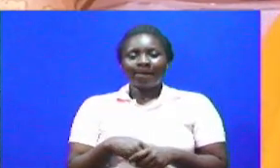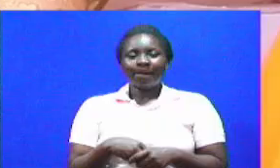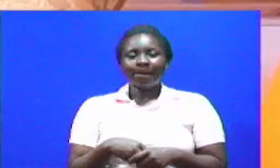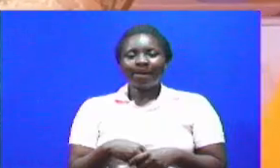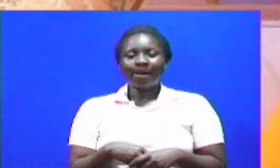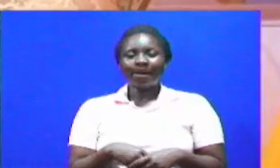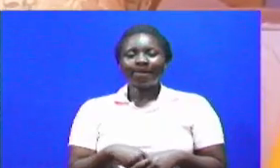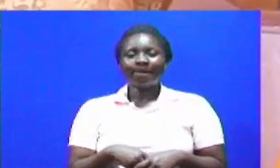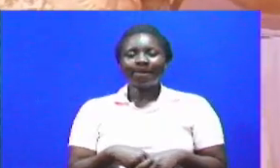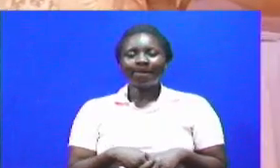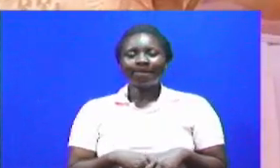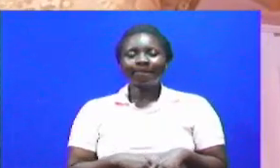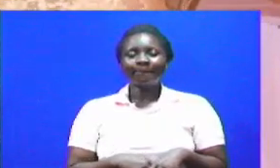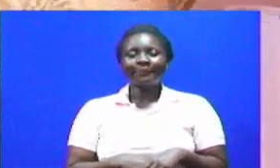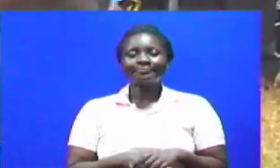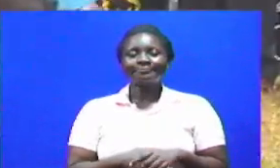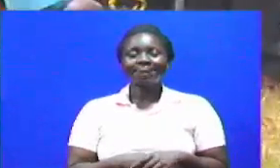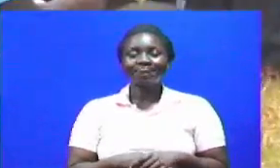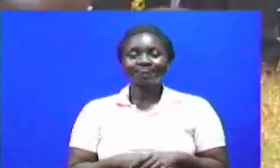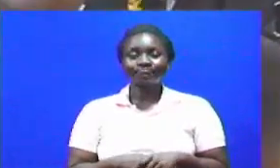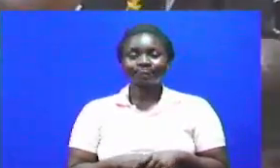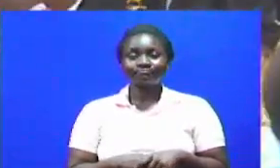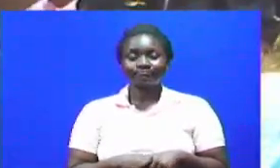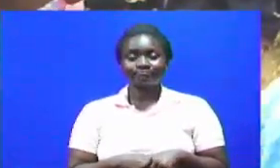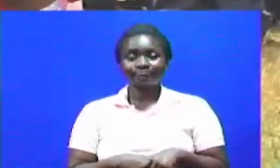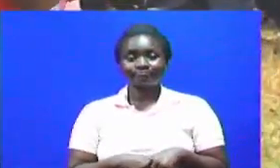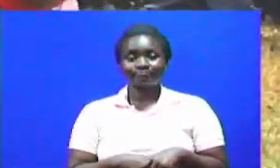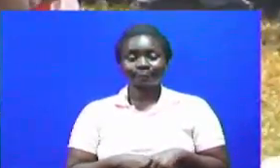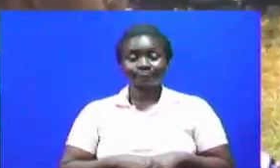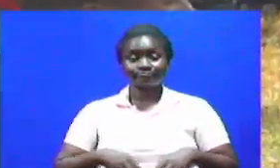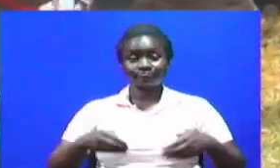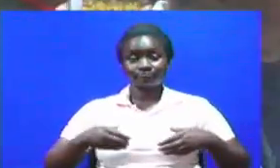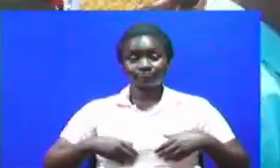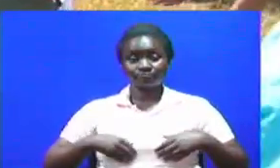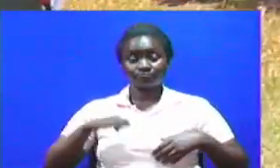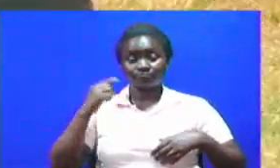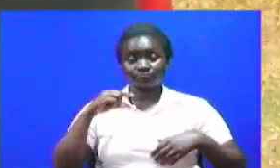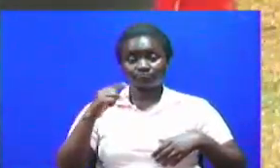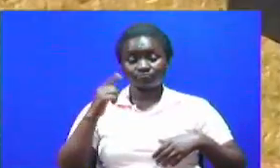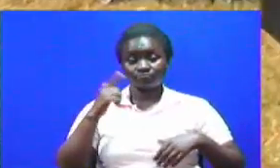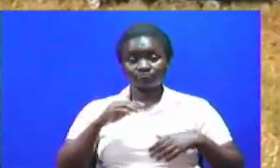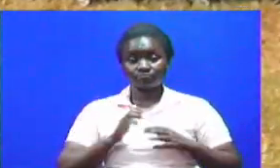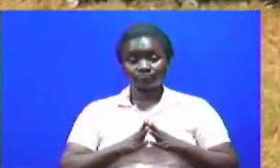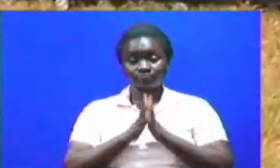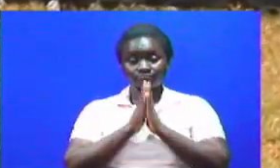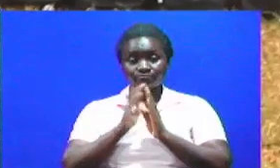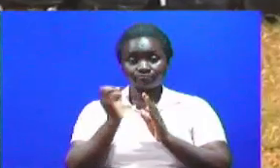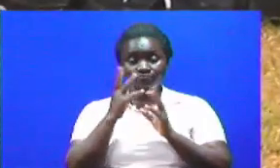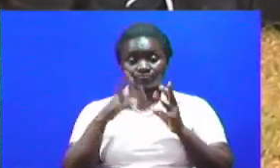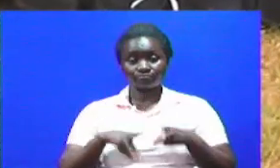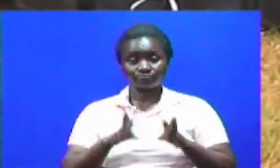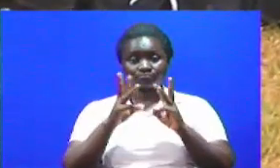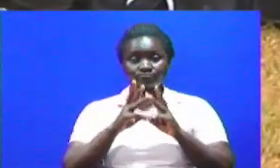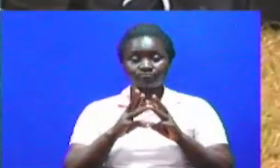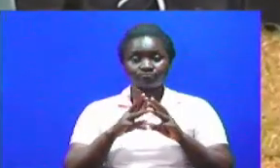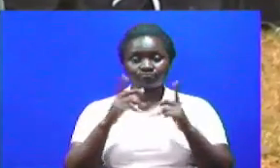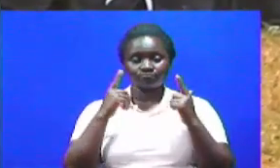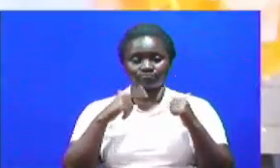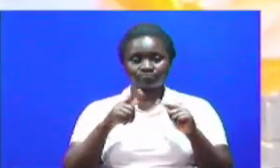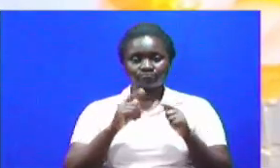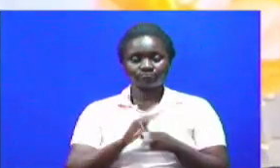Mairuro Kemuham. Nigaburia, ekiombe kia basa ya jensi, kenyare kwa kegu sabirua, une ntirejemo yukurali omorembe.